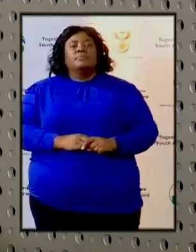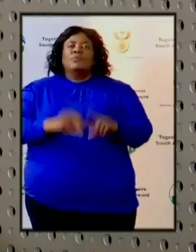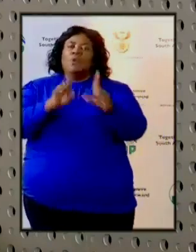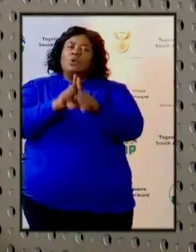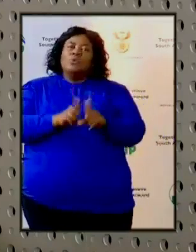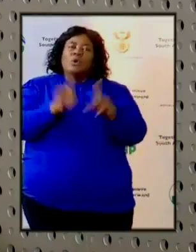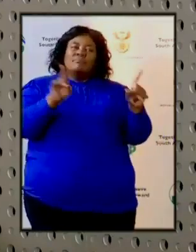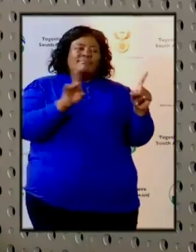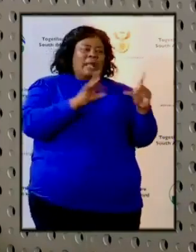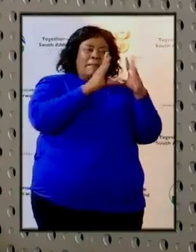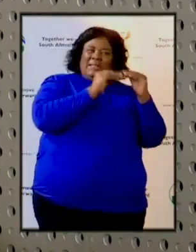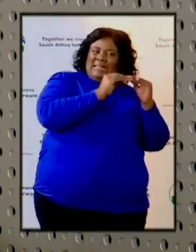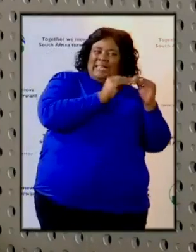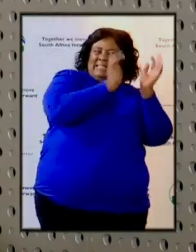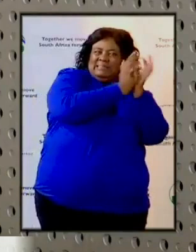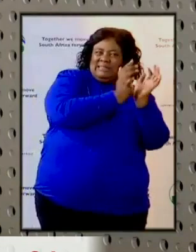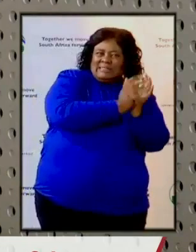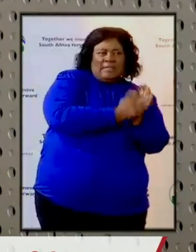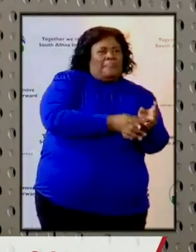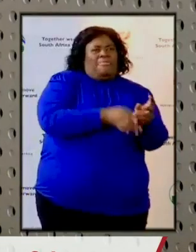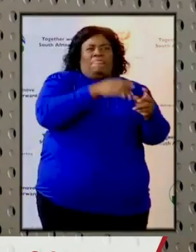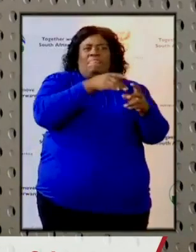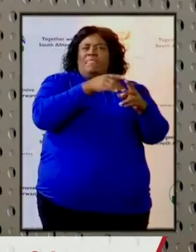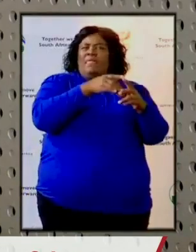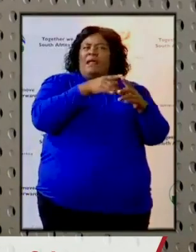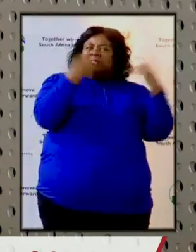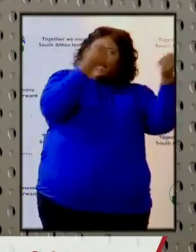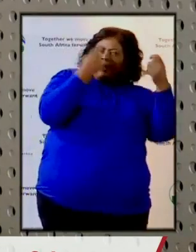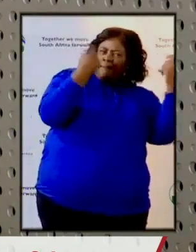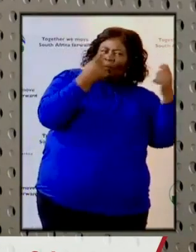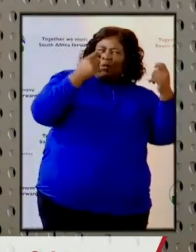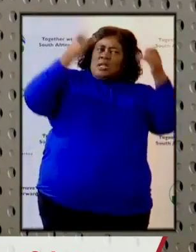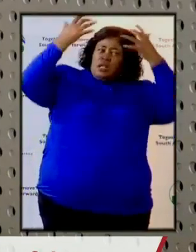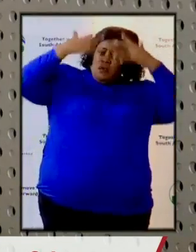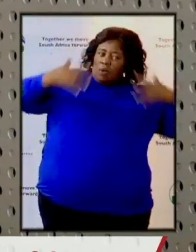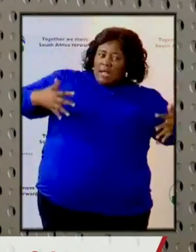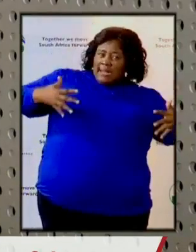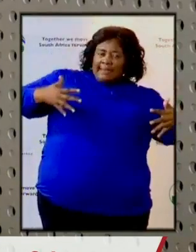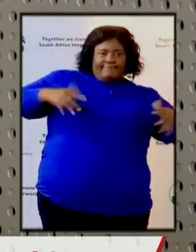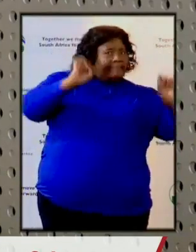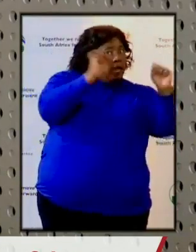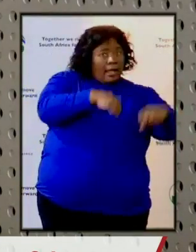imhlangano nemisebenzi nemishado noma yini akavunyelwa.